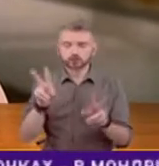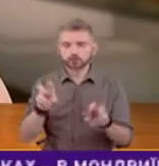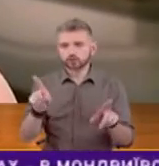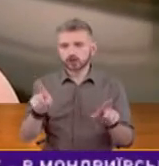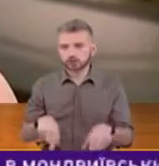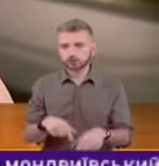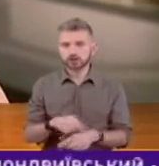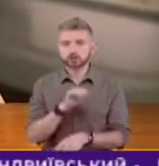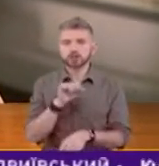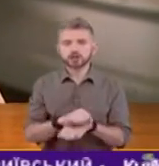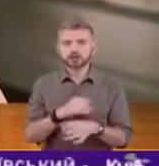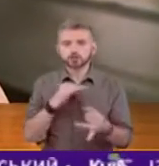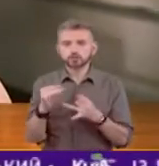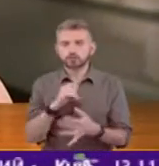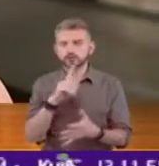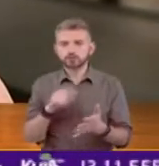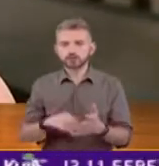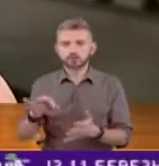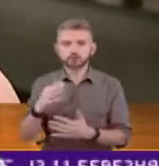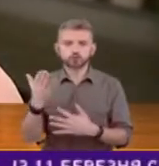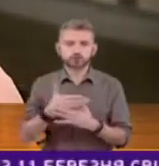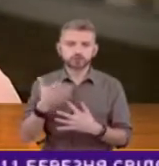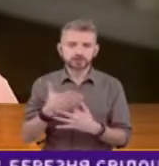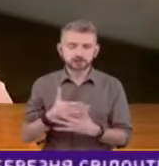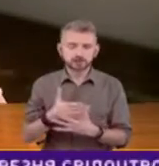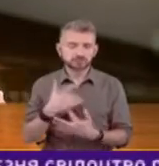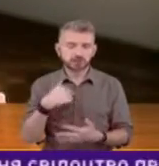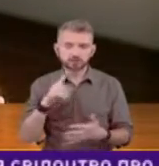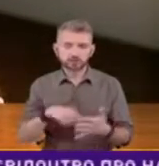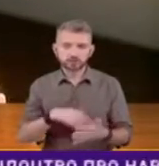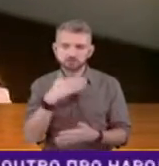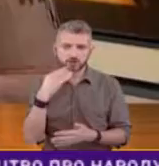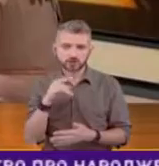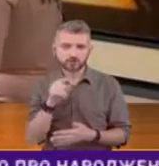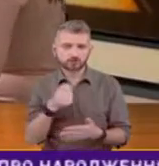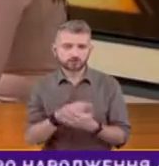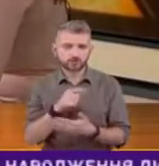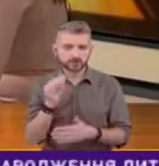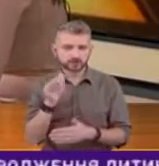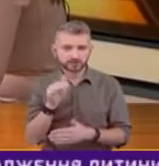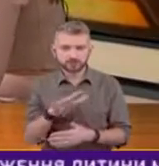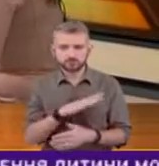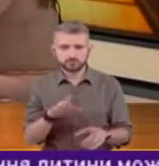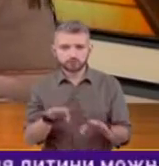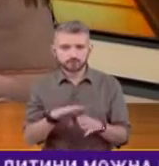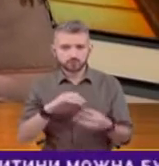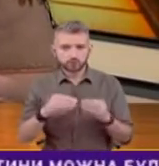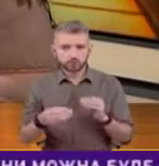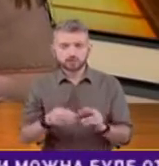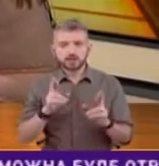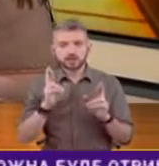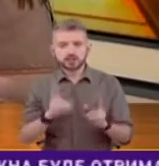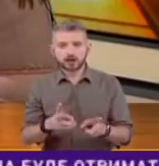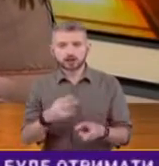також. Зупинили ми нашу розмову на питання з приводу субсидій. Переконана, пане Вадиме, що неодноразово зверталися до вашої приймальні подібними проблемами. Яким